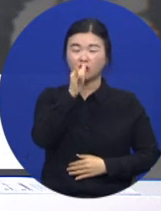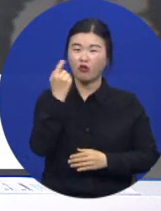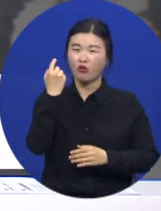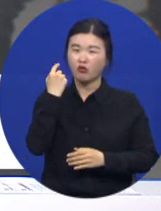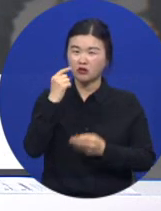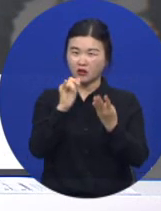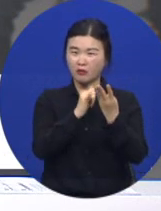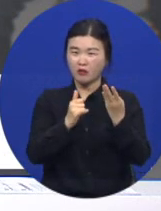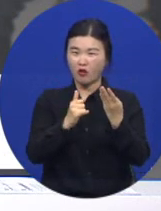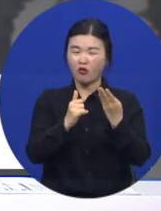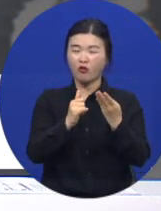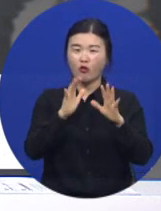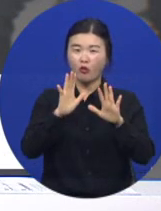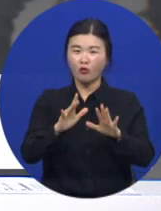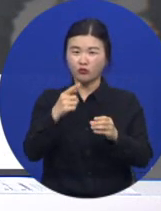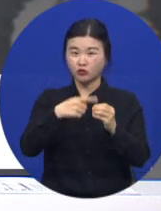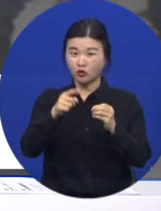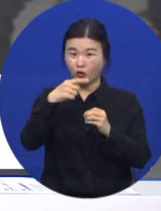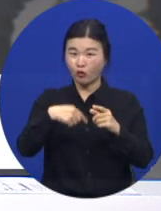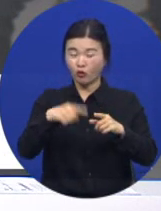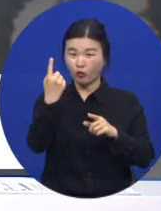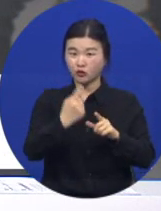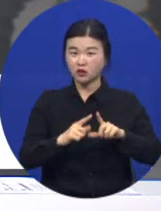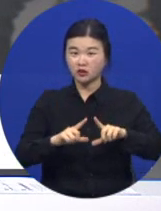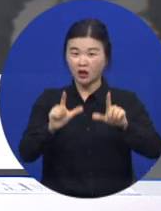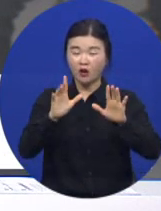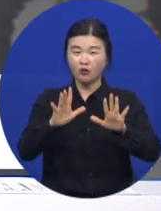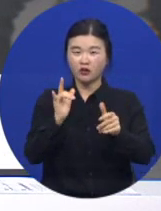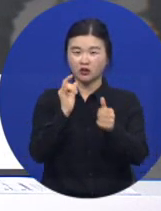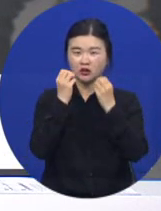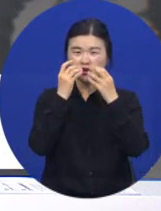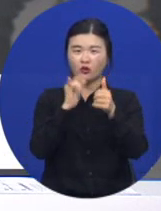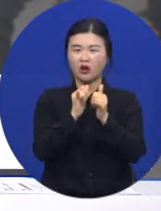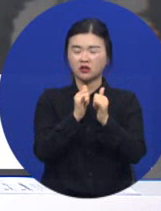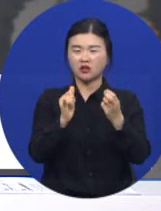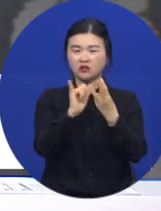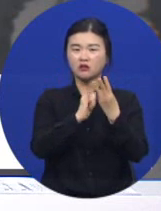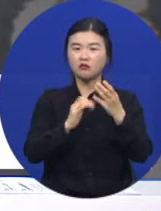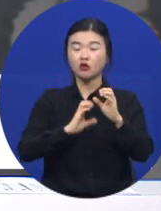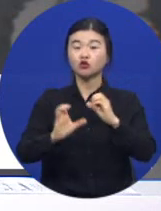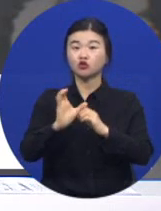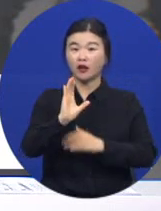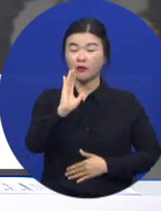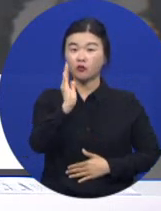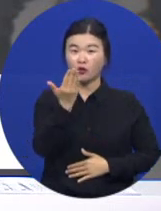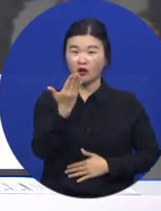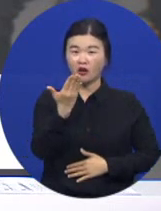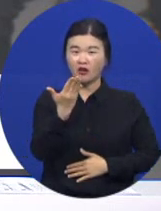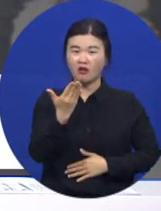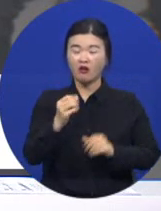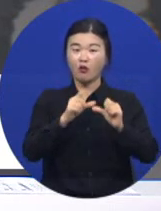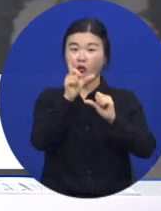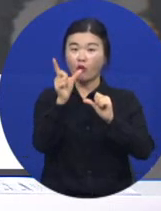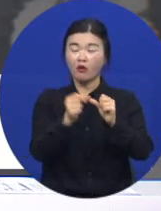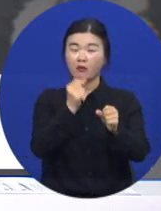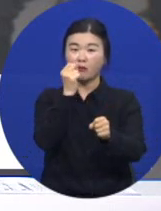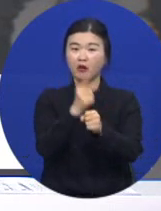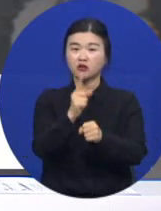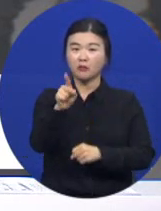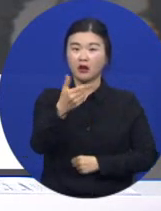어제 4명에 이어 부처님 오신 날인 오늘도 신규 확진자 3명이 추가되는 등 이번 달